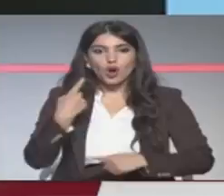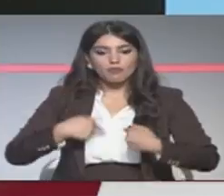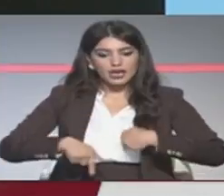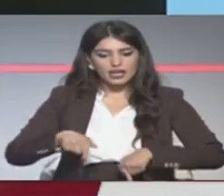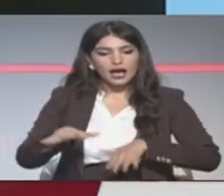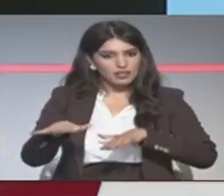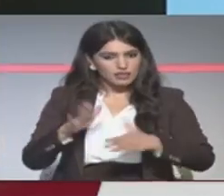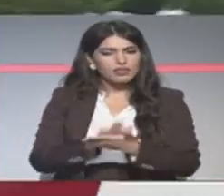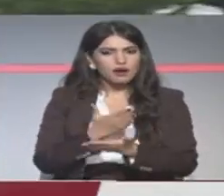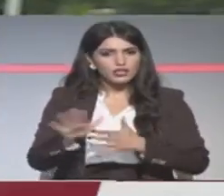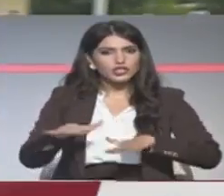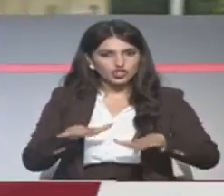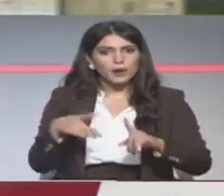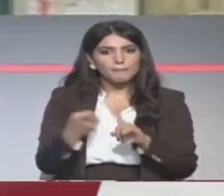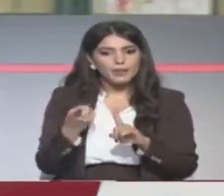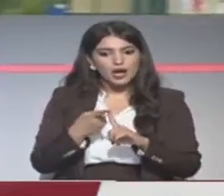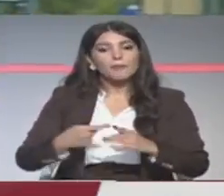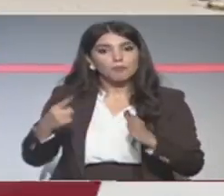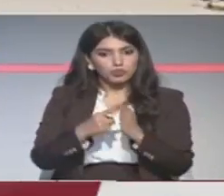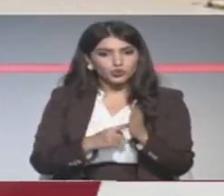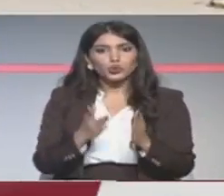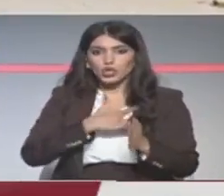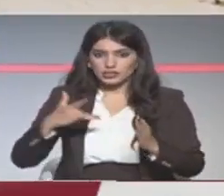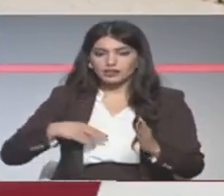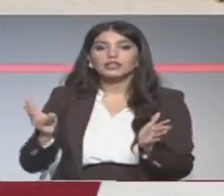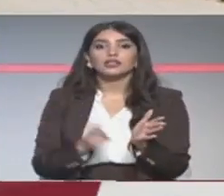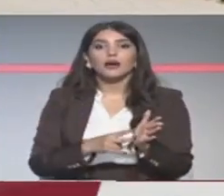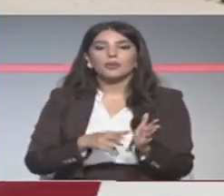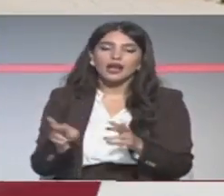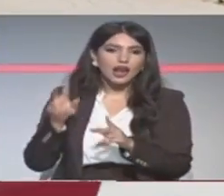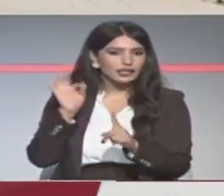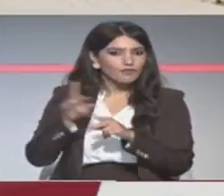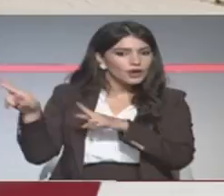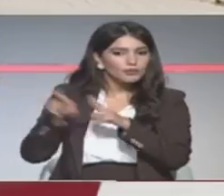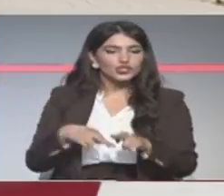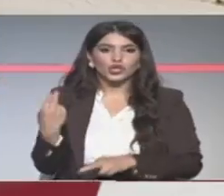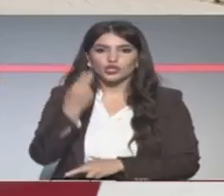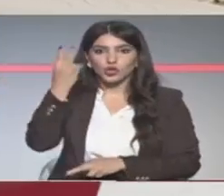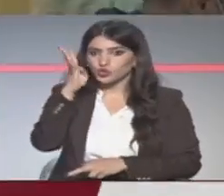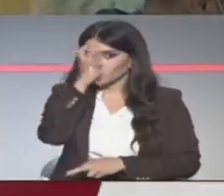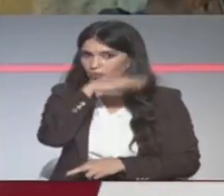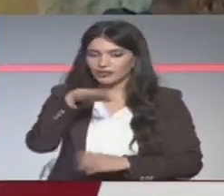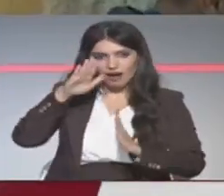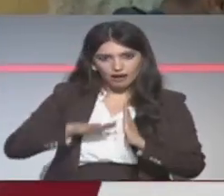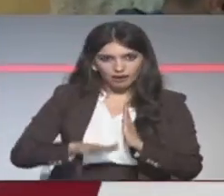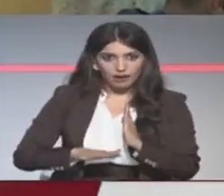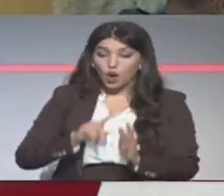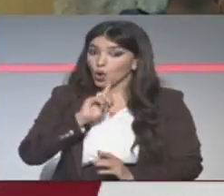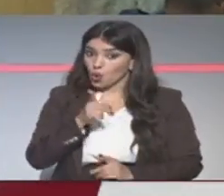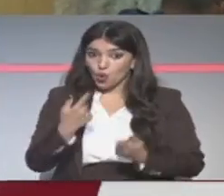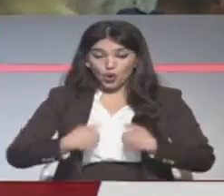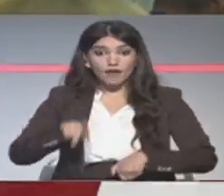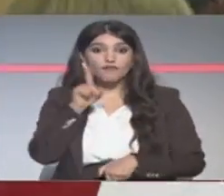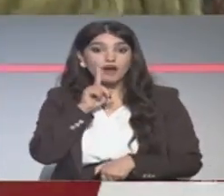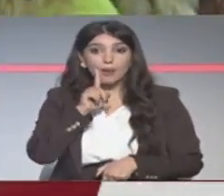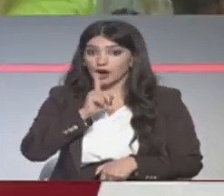اللازمة إضافة إلى اعتماد البروتوكول الصحي من أجل عودة جامعية دون صعوبات. وصرحت الوزيرة في